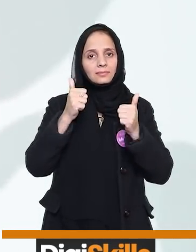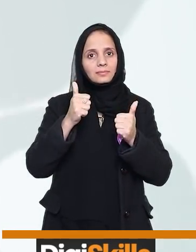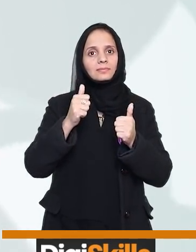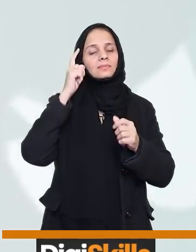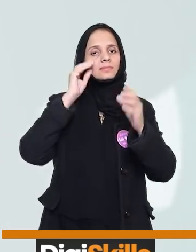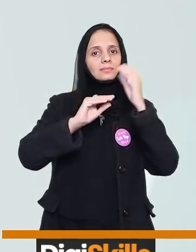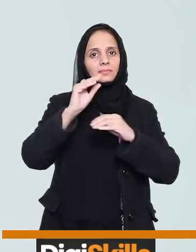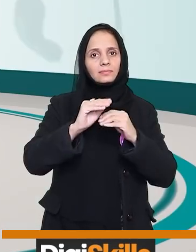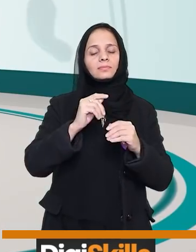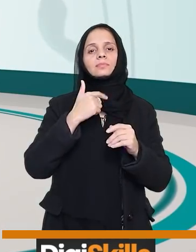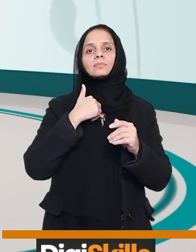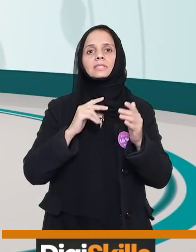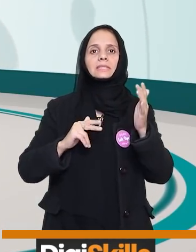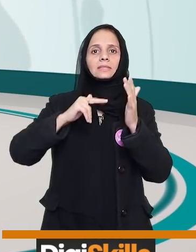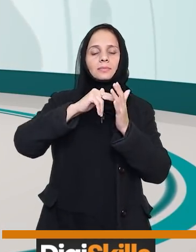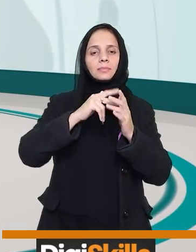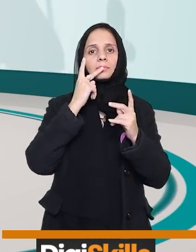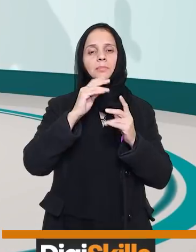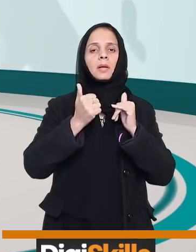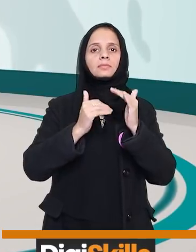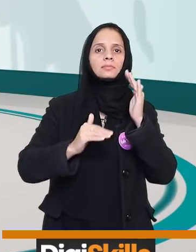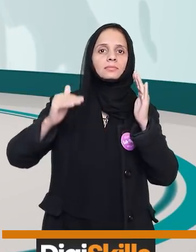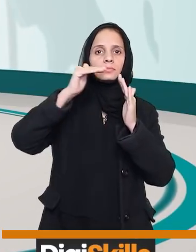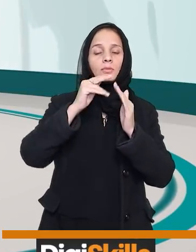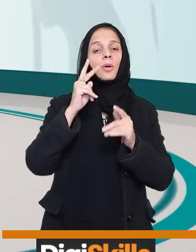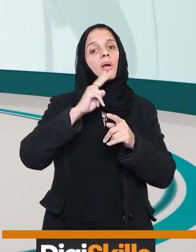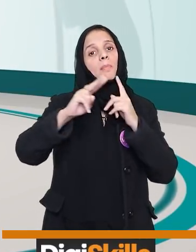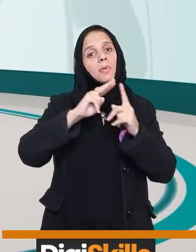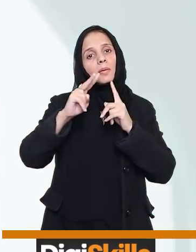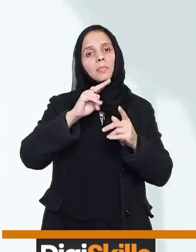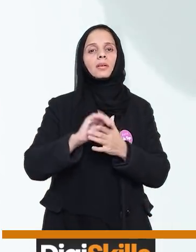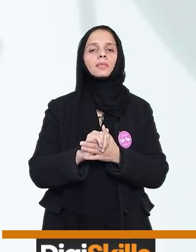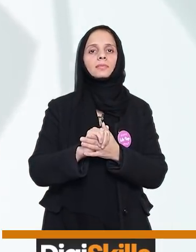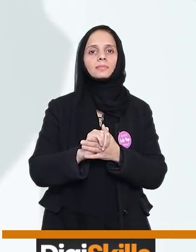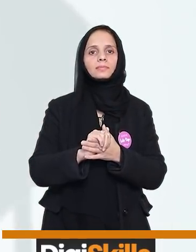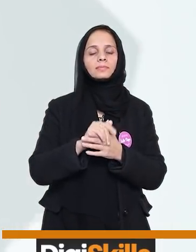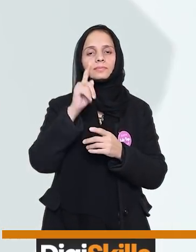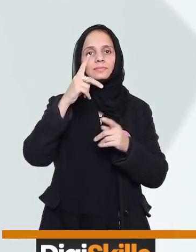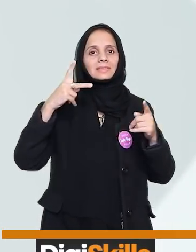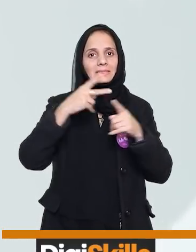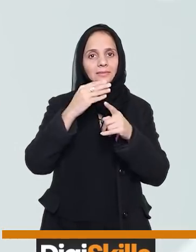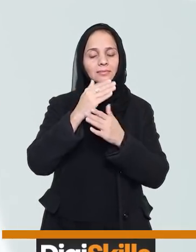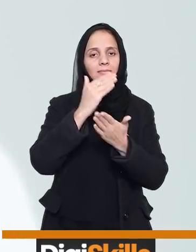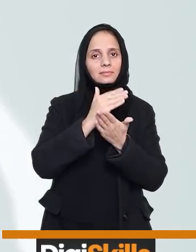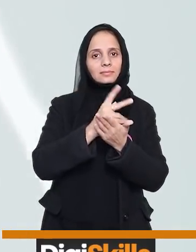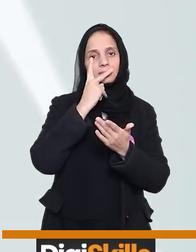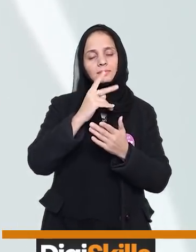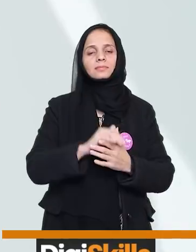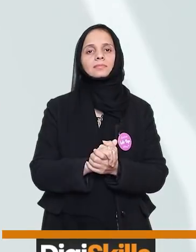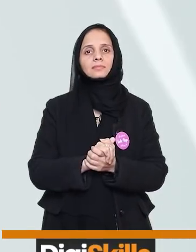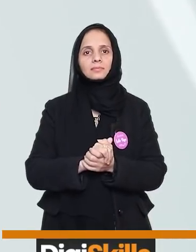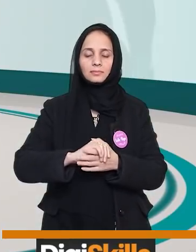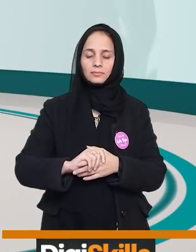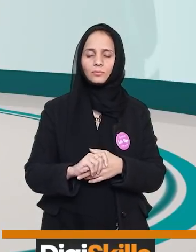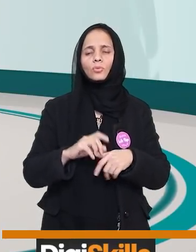ایفیشینٹ انویسٹمنٹ آئی ول بی ایبل ٹو اچیو دیٹ بلڈنگ. سو سیم گوز فار بریکنگ یور